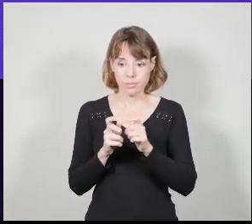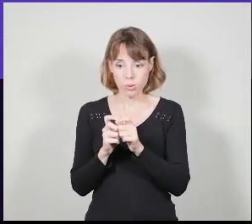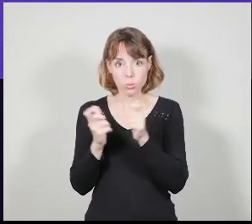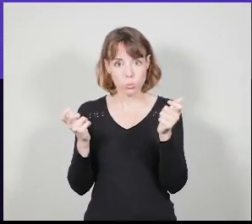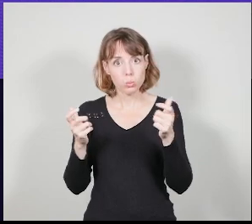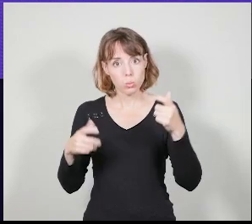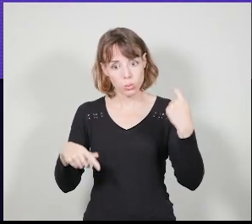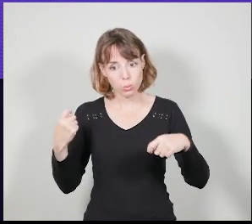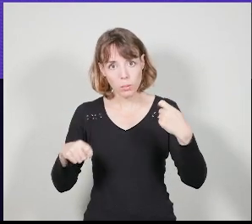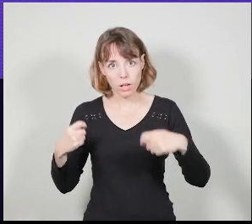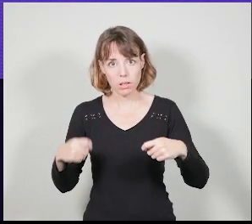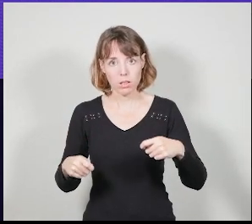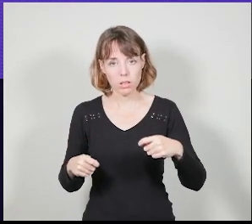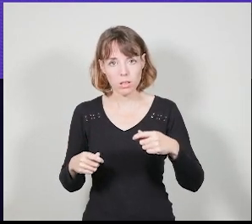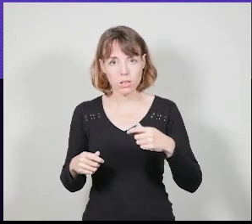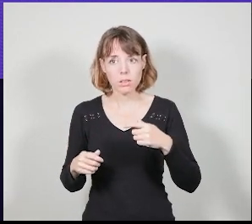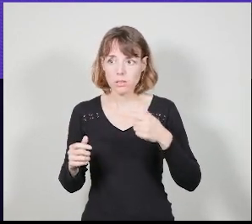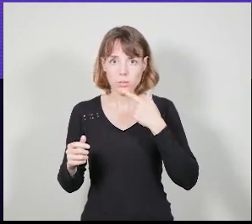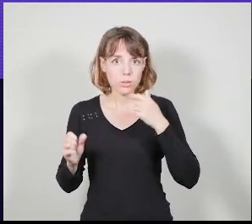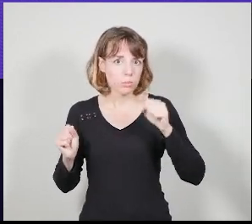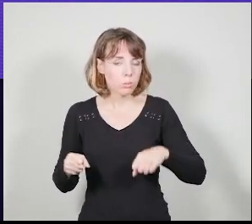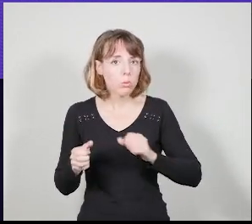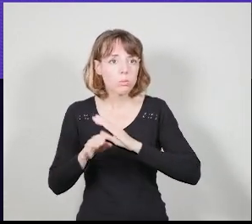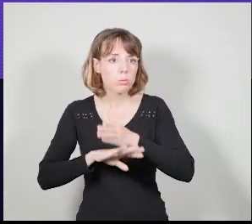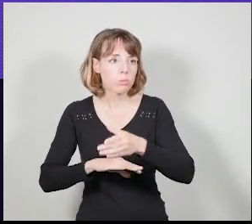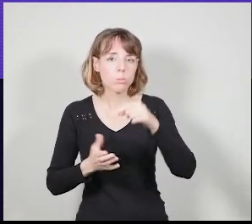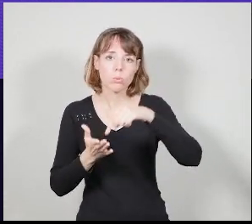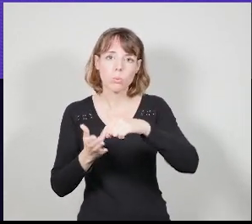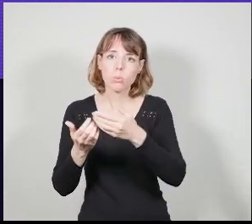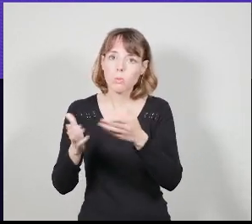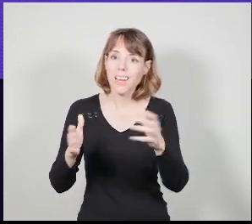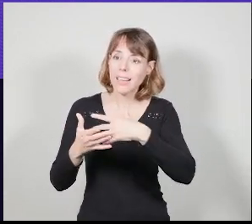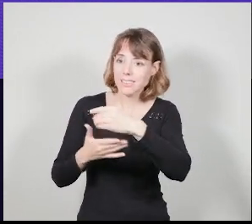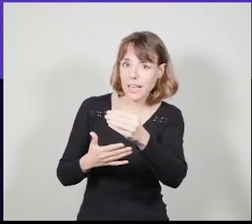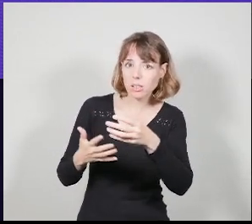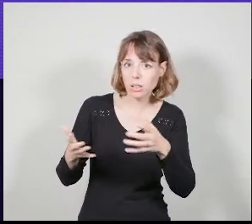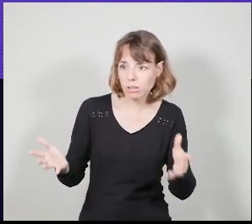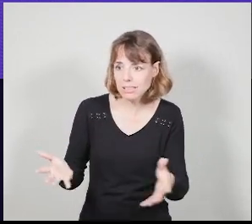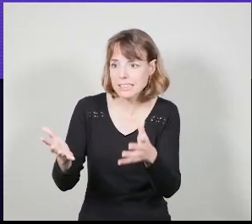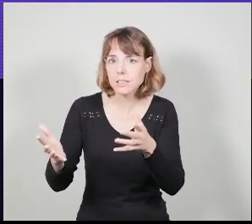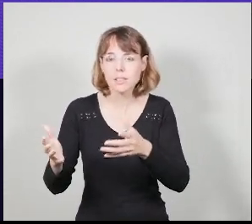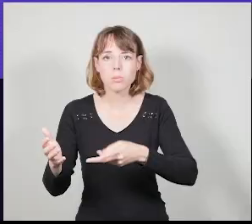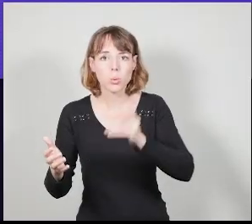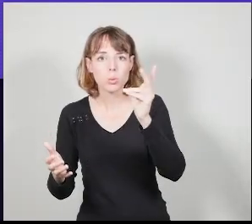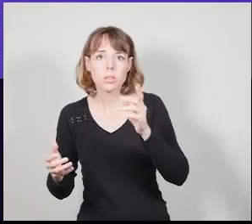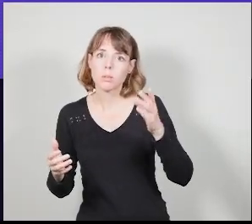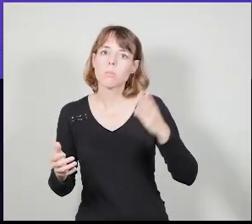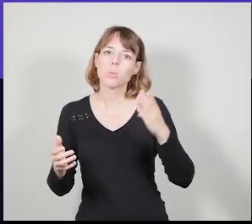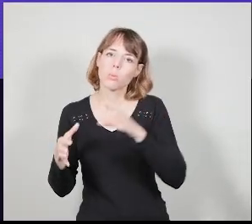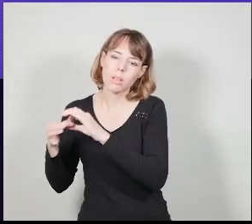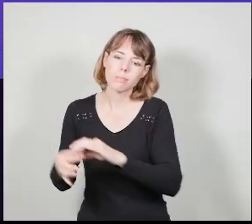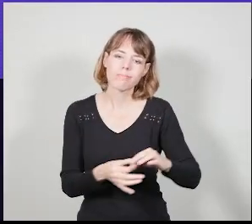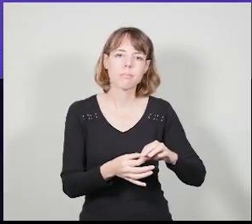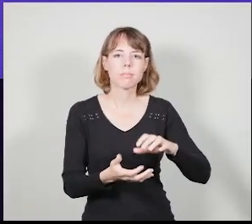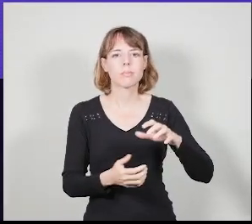faire aussi de l'accompagnement en milieu ordinaire, qu'elle va être plus ouverte vers l'extérieur, forcément il y a un ancrage nécessaire dans le territoire. Donc dans